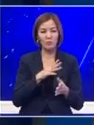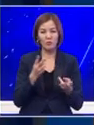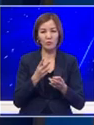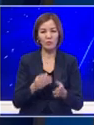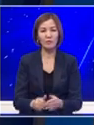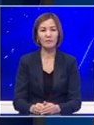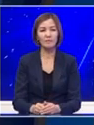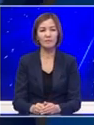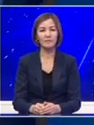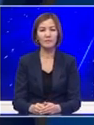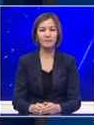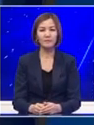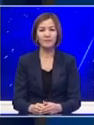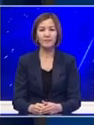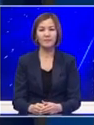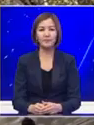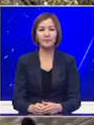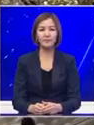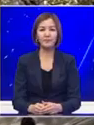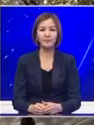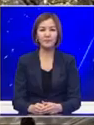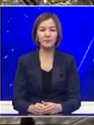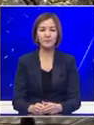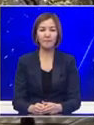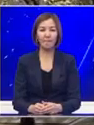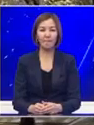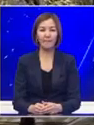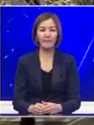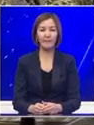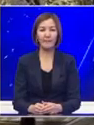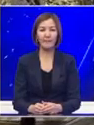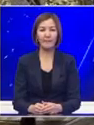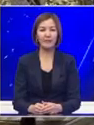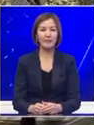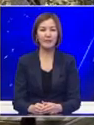Данияр Болысбекұлы, Эльмира Леспекқызы, Жетісу телеарнасы, Астана.